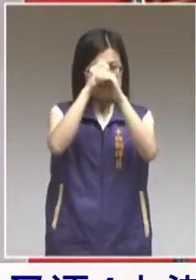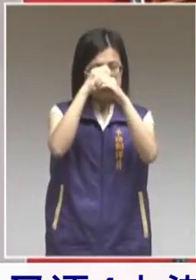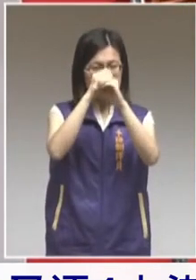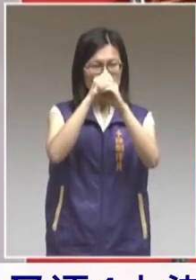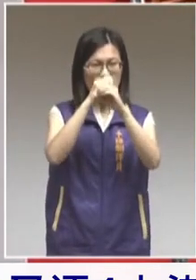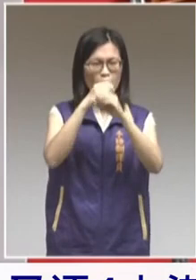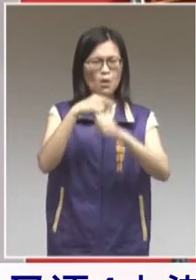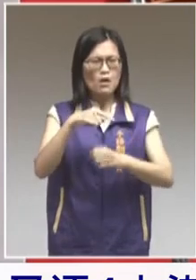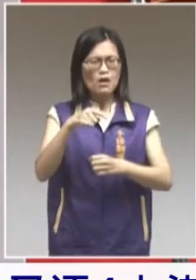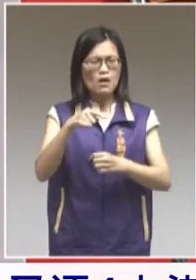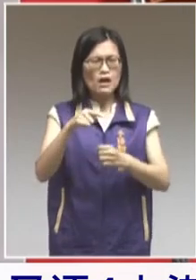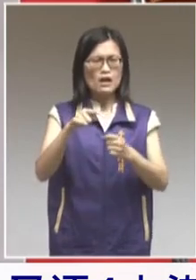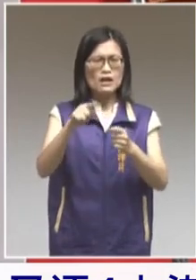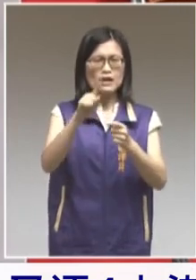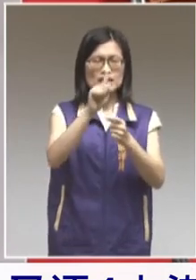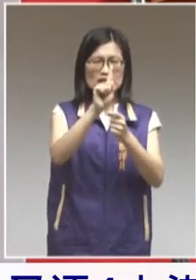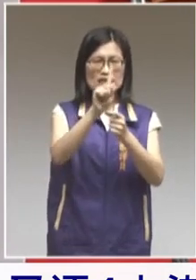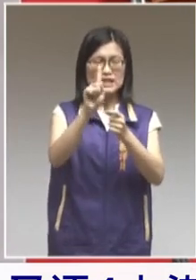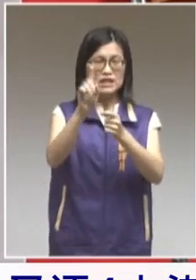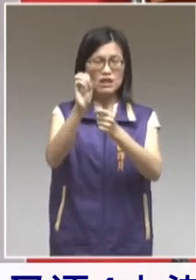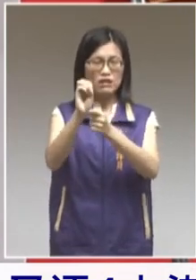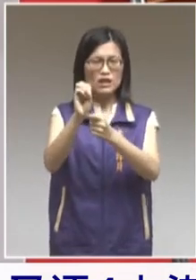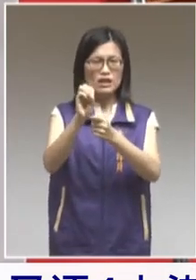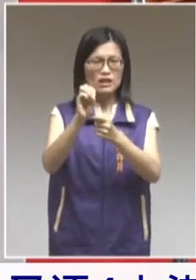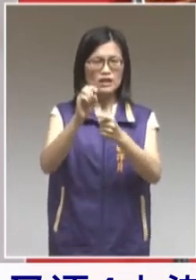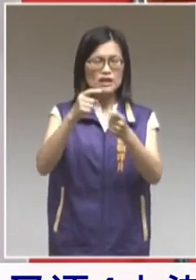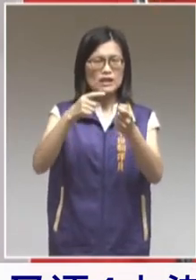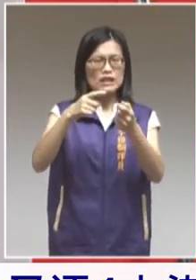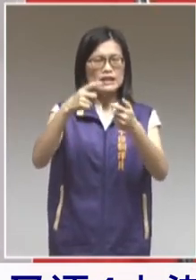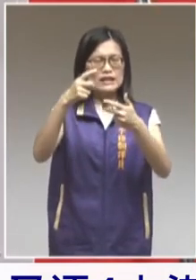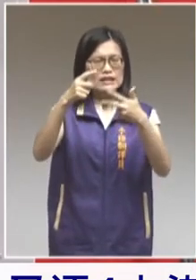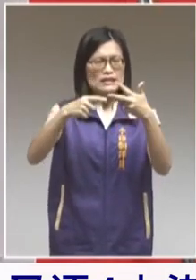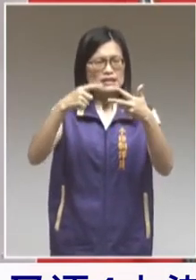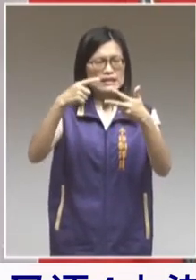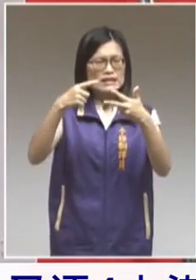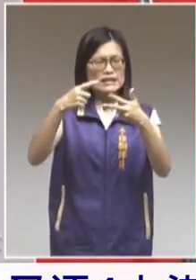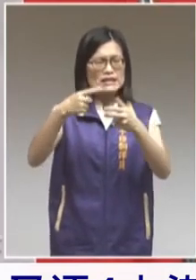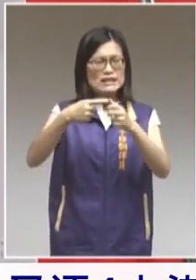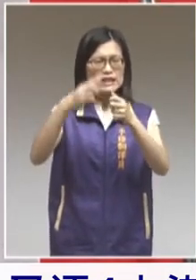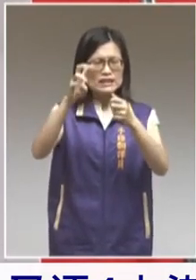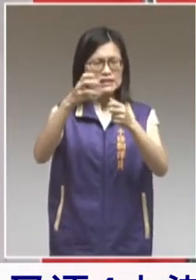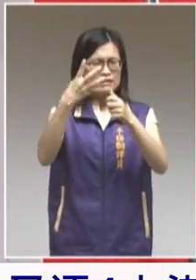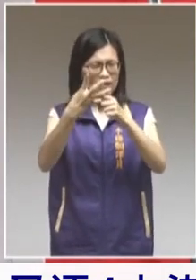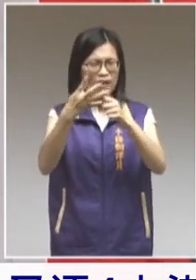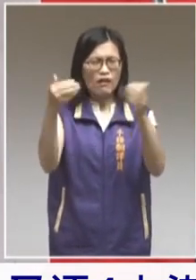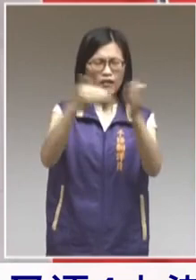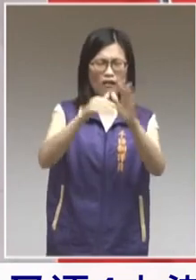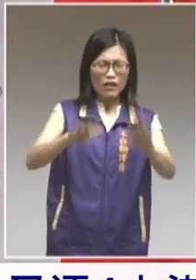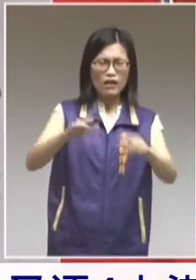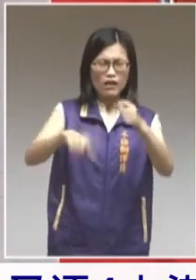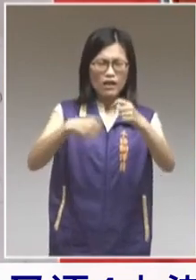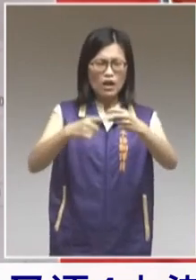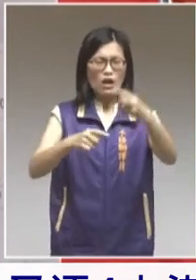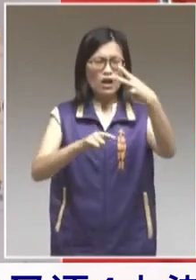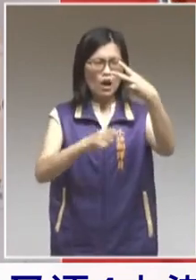这个110年的第34周到今年的2月8号、我们总共快筛了